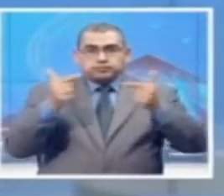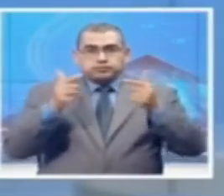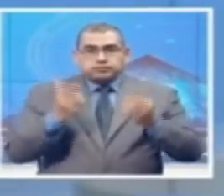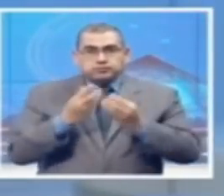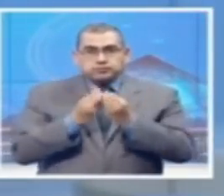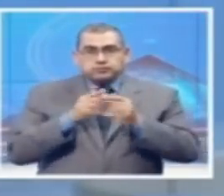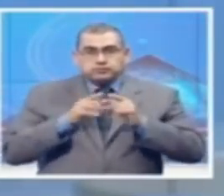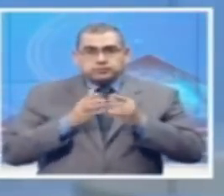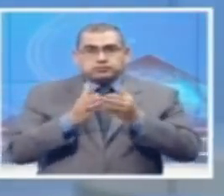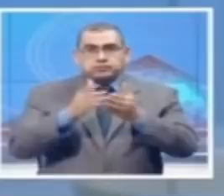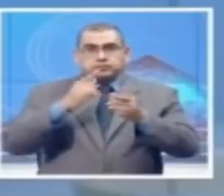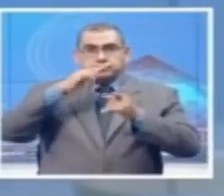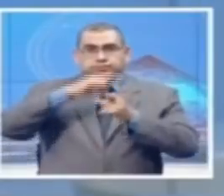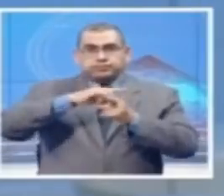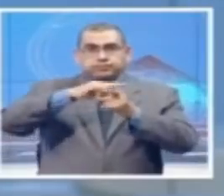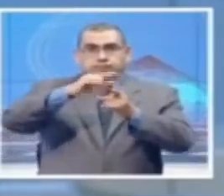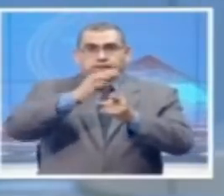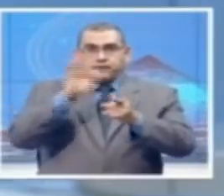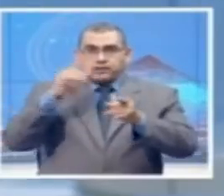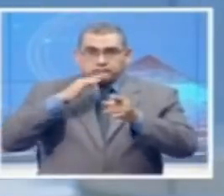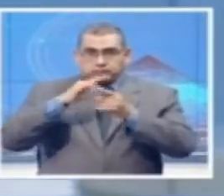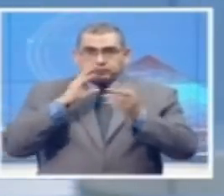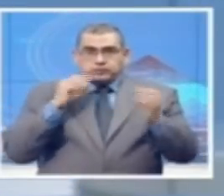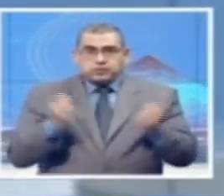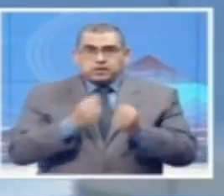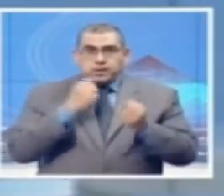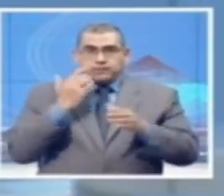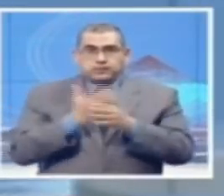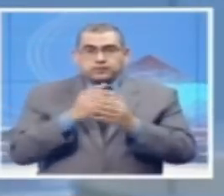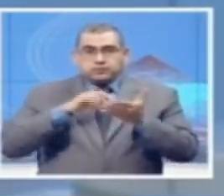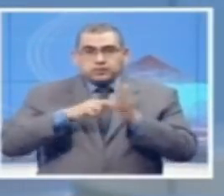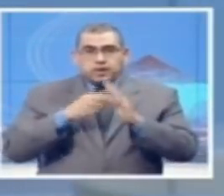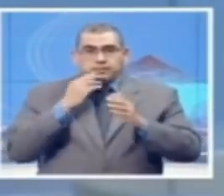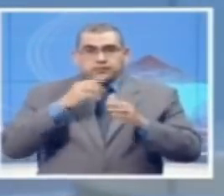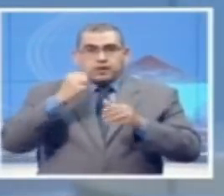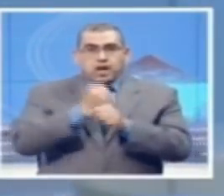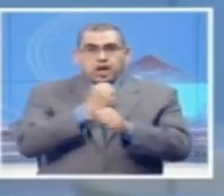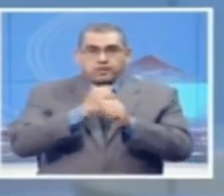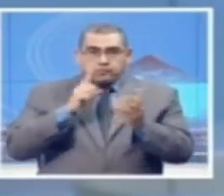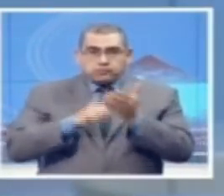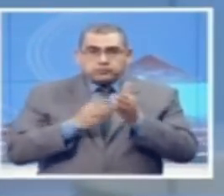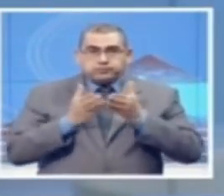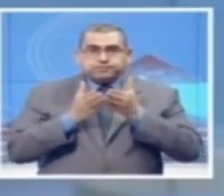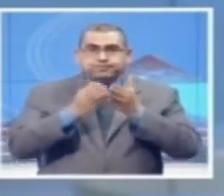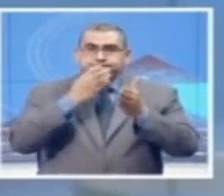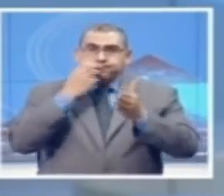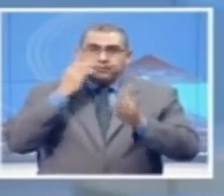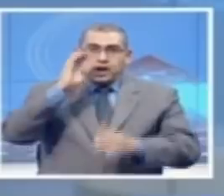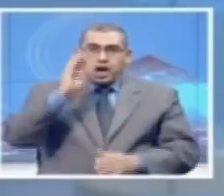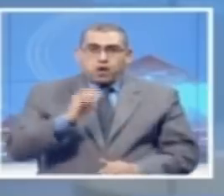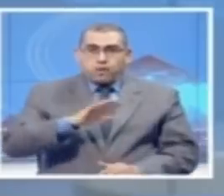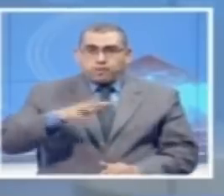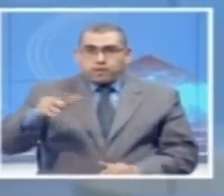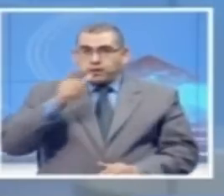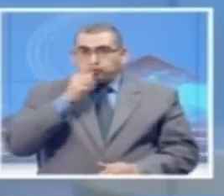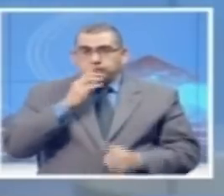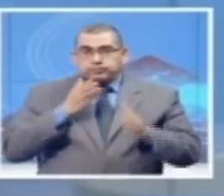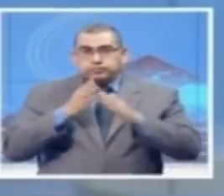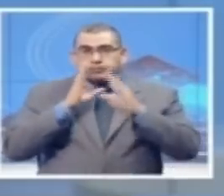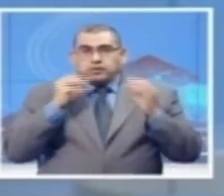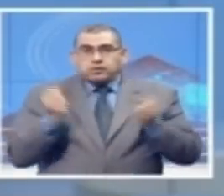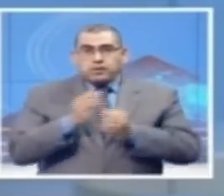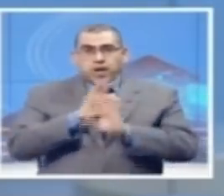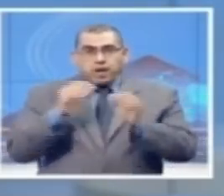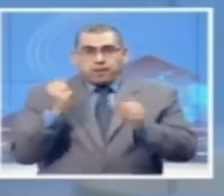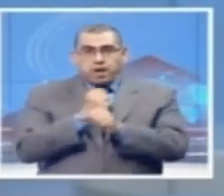المصاحبة لحاملة الطائرات الفرنسية، وذلك في نطاق مسرح العمليات للأسطول الجنوبي. تخلل التدريب تنفيذ العديد